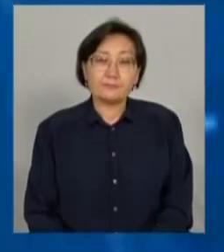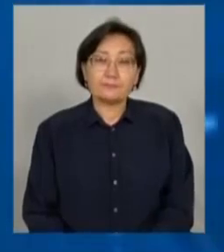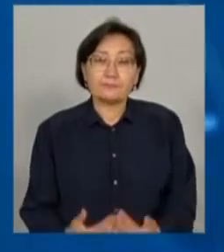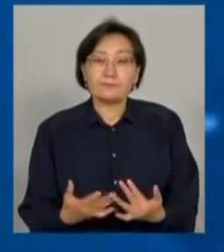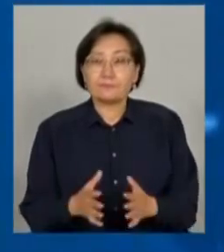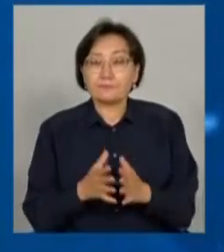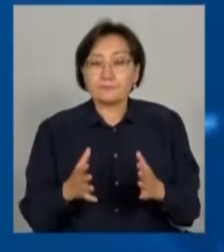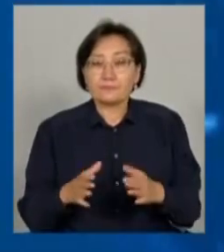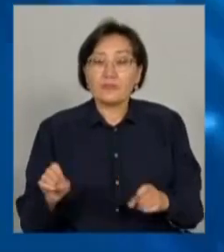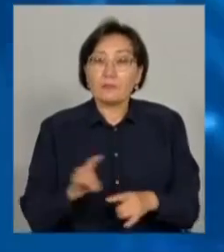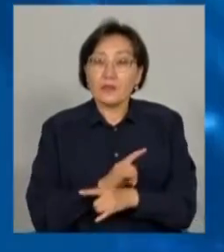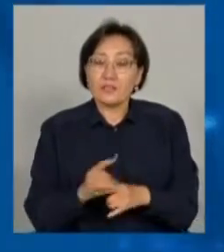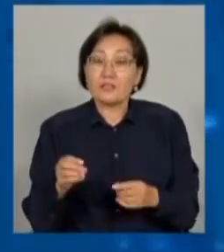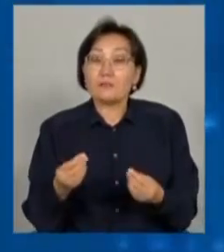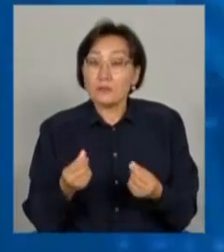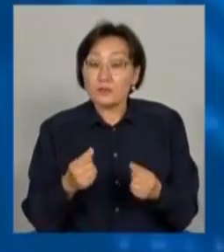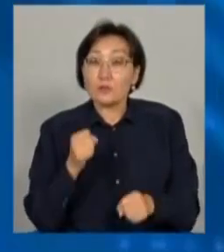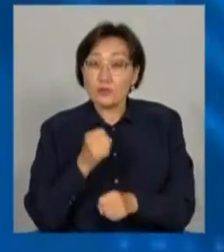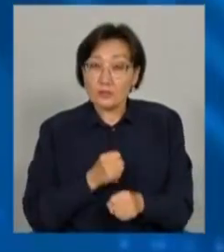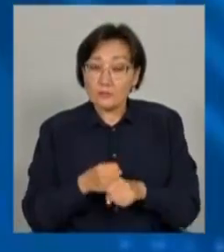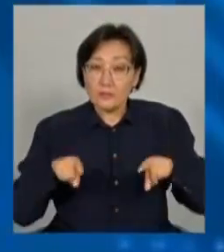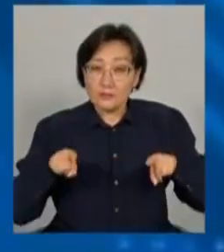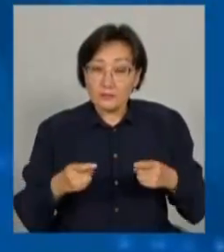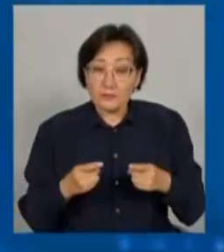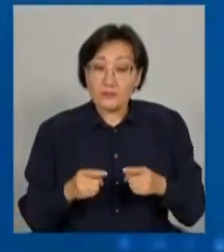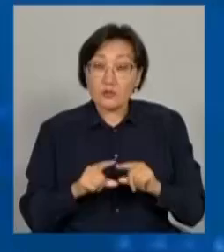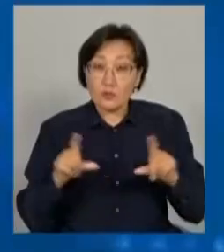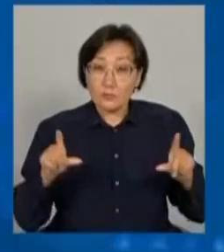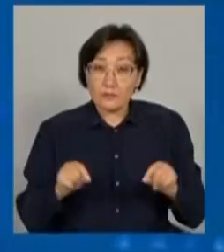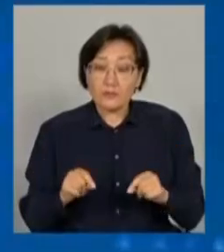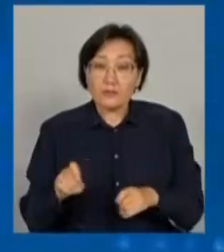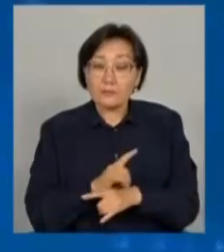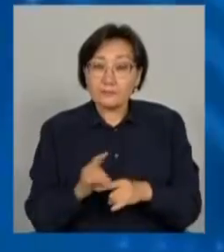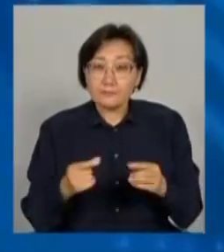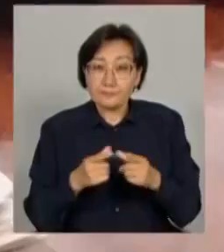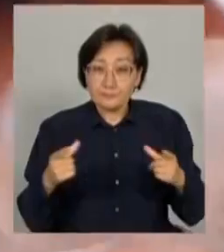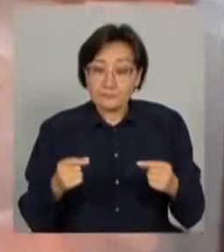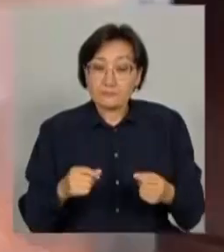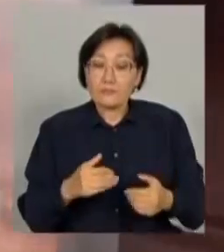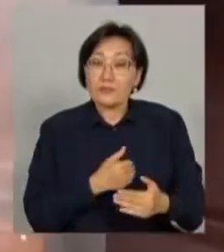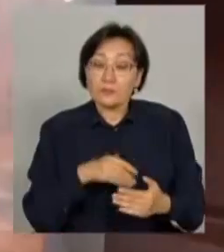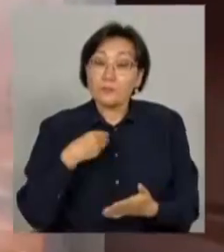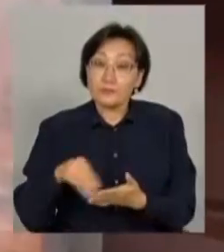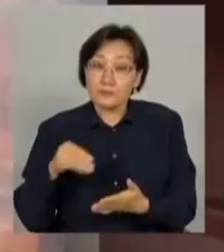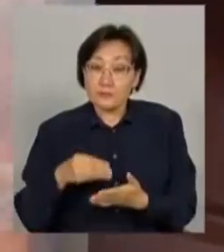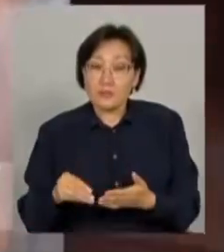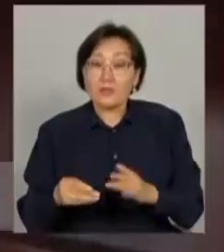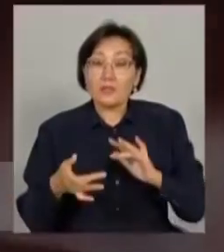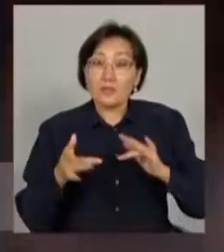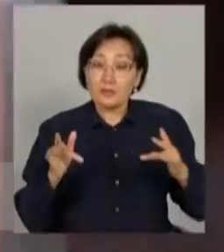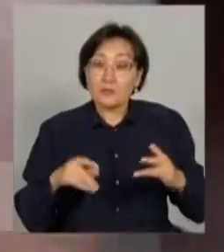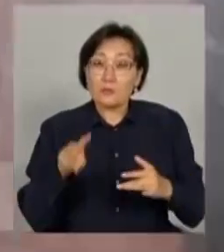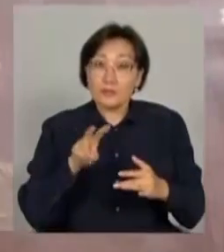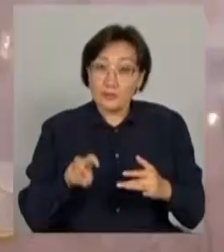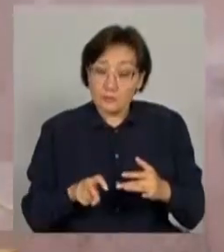Фальшивых монетчиков задержали сотрудники агентства по финмониторингу в Алматы. На поддельные деньги злоумышленники хотели купить криптовалюту.